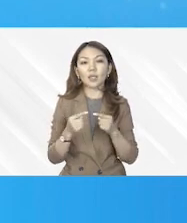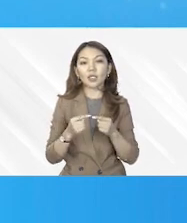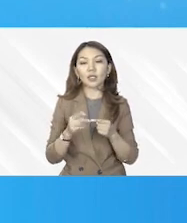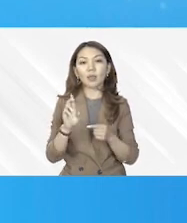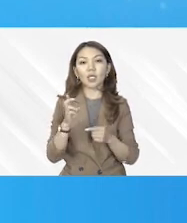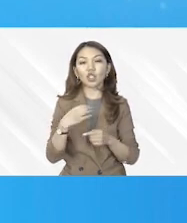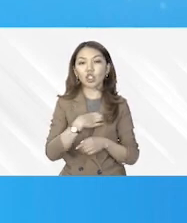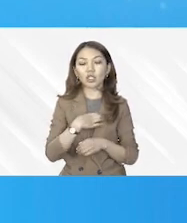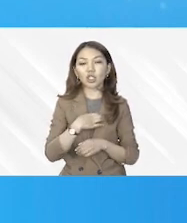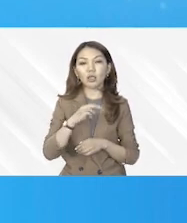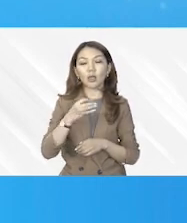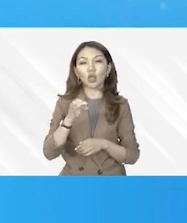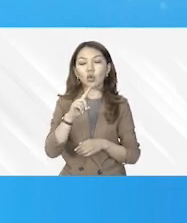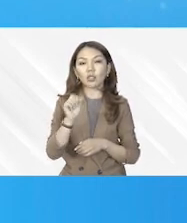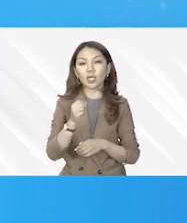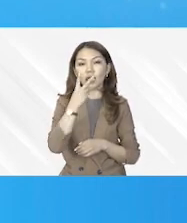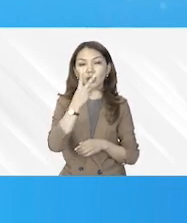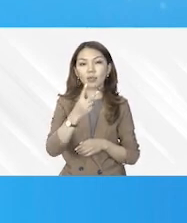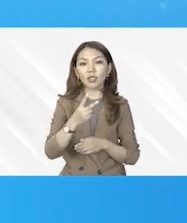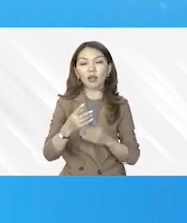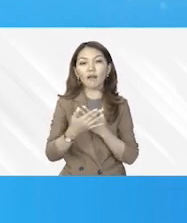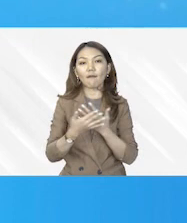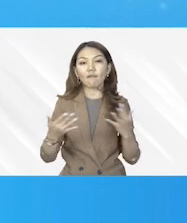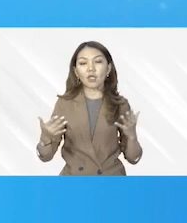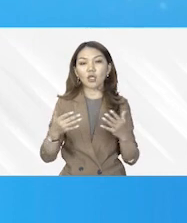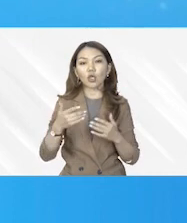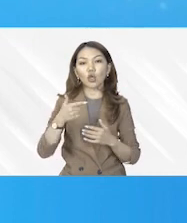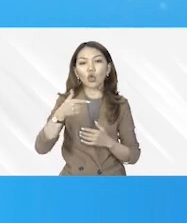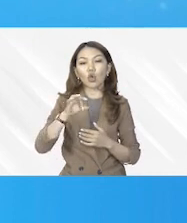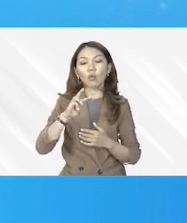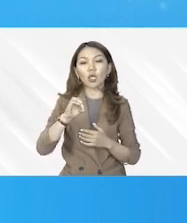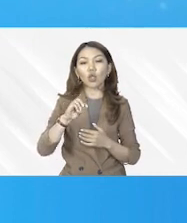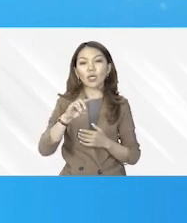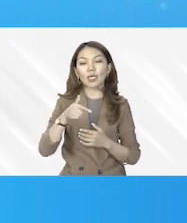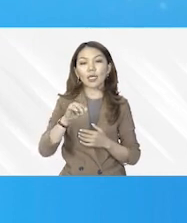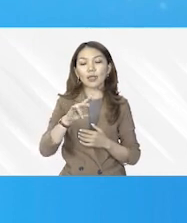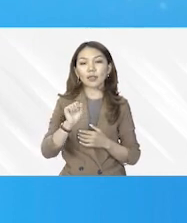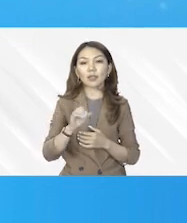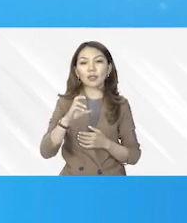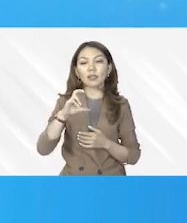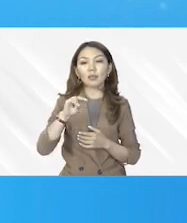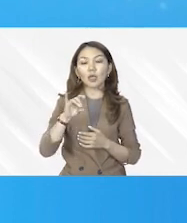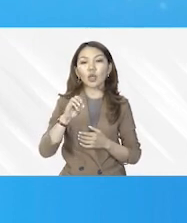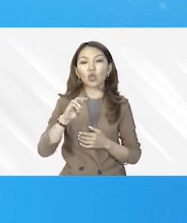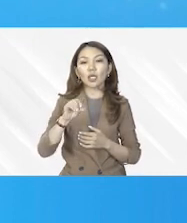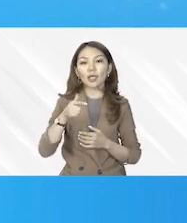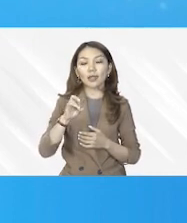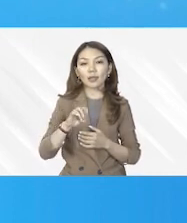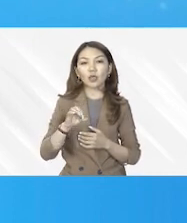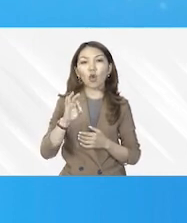значение мейоза. Рассмотрели виды гаметогенеза, сперматогенез и